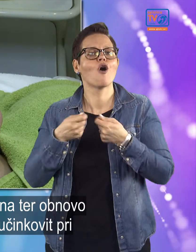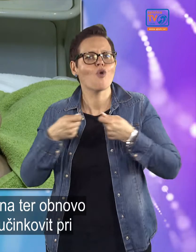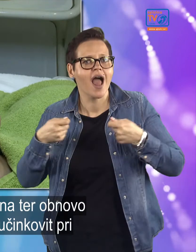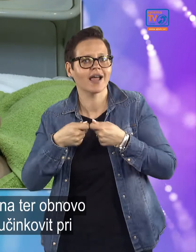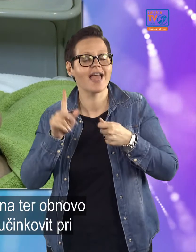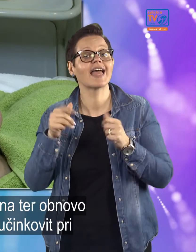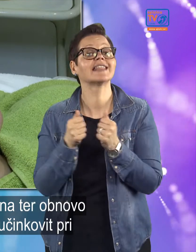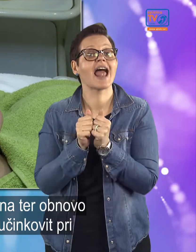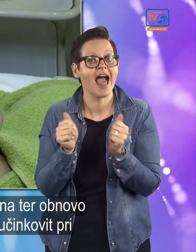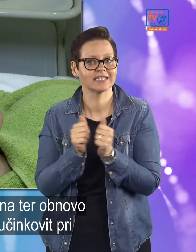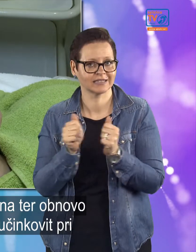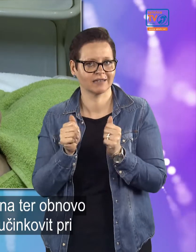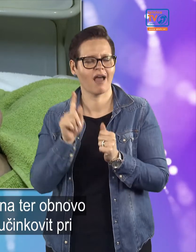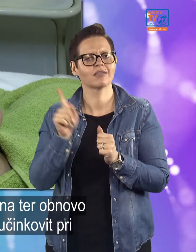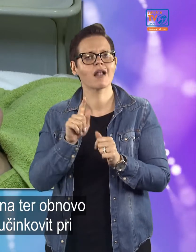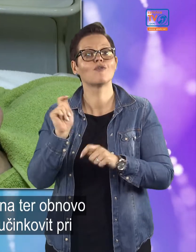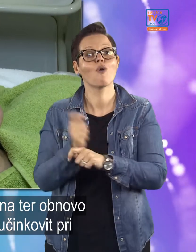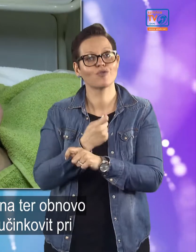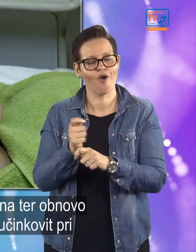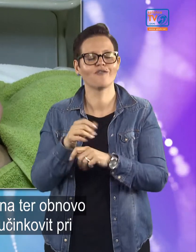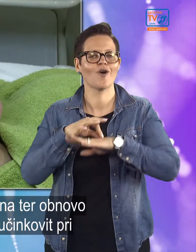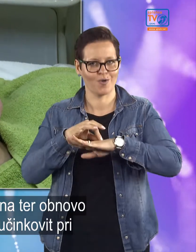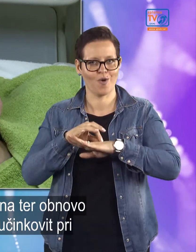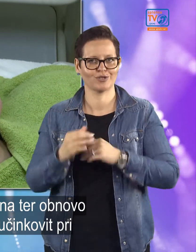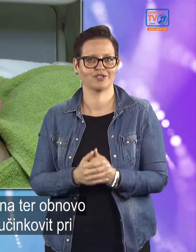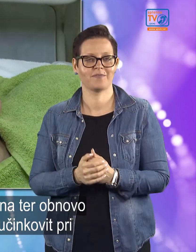elastina ter obnovo kože.